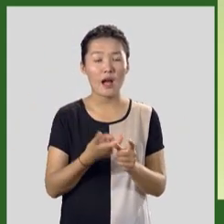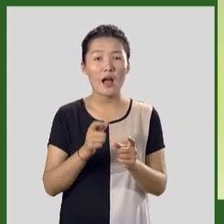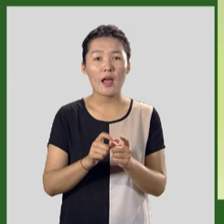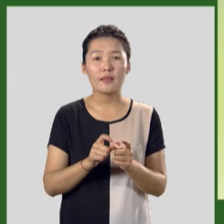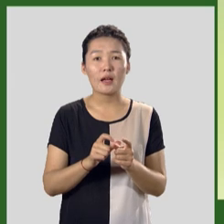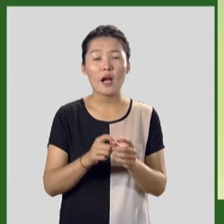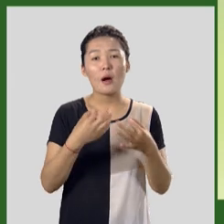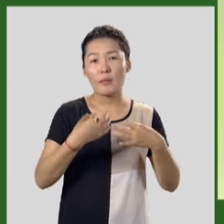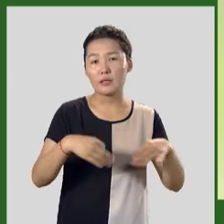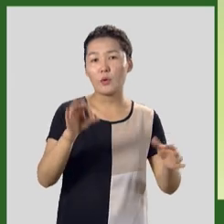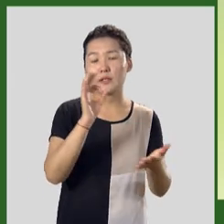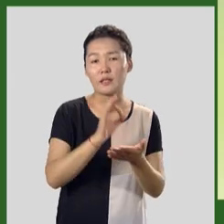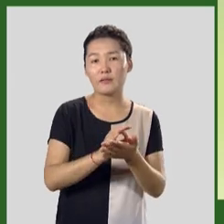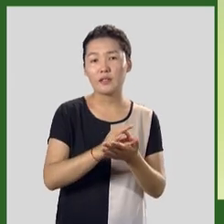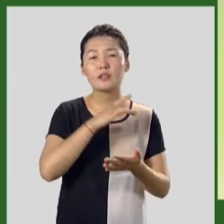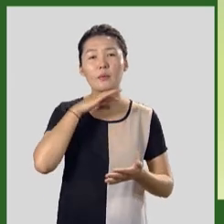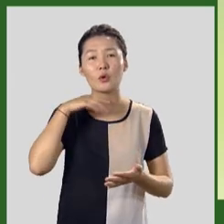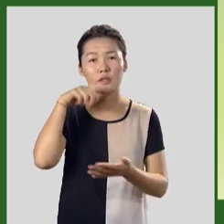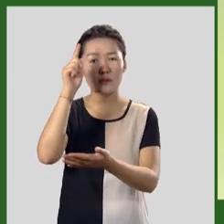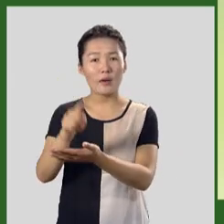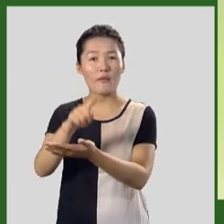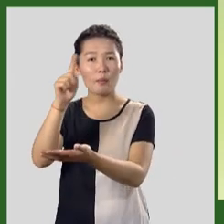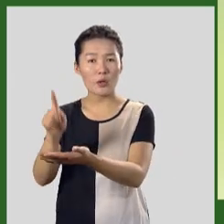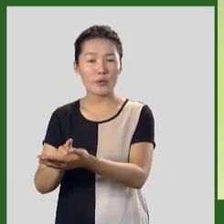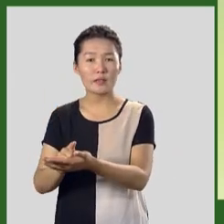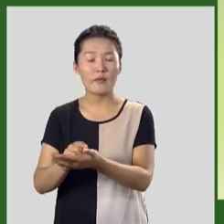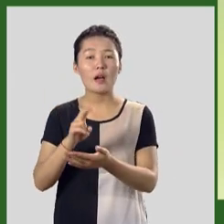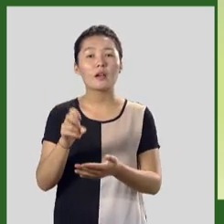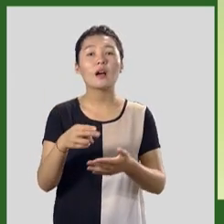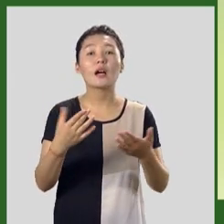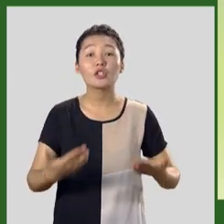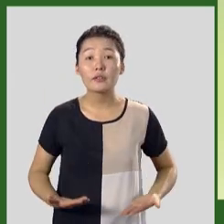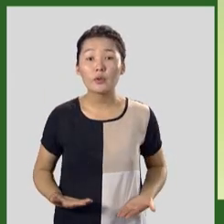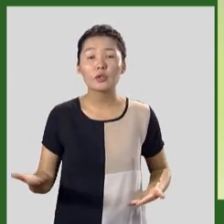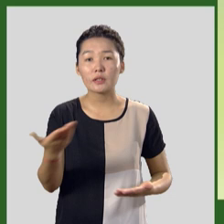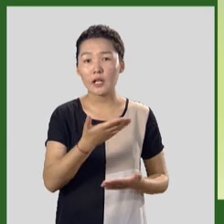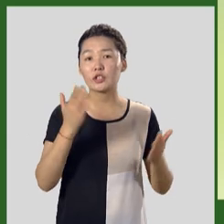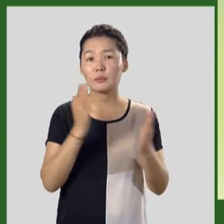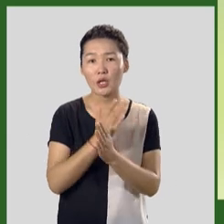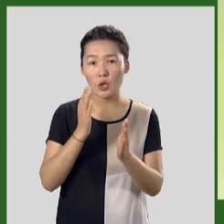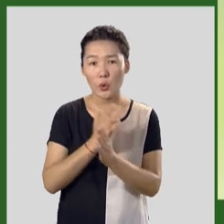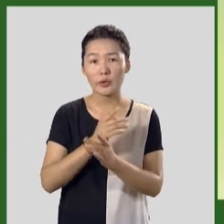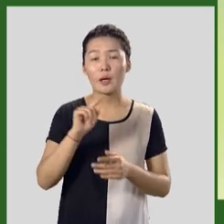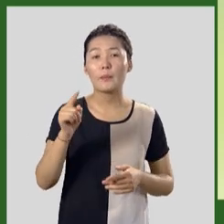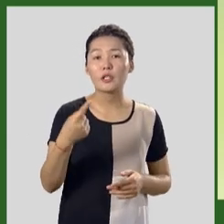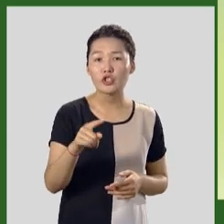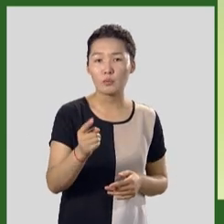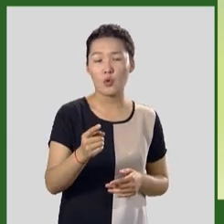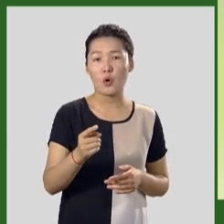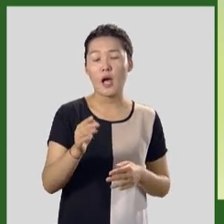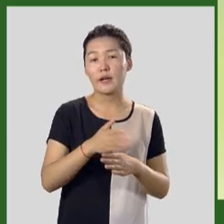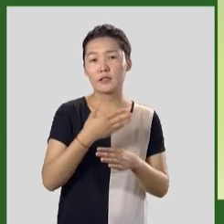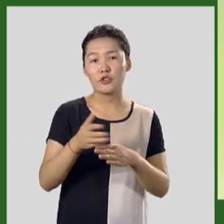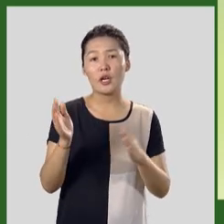позволит ответить на множество вопросов. Как живет наша природа? Почему